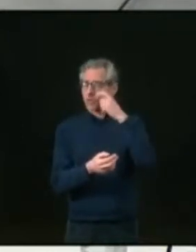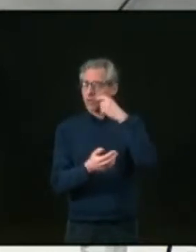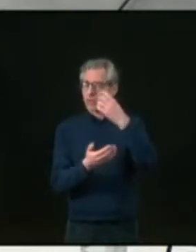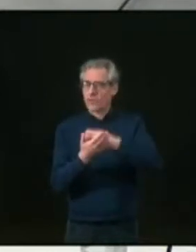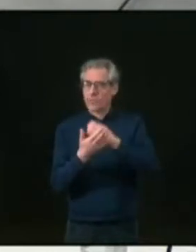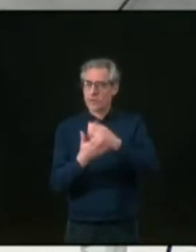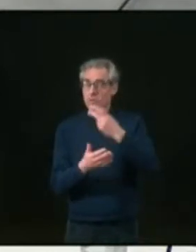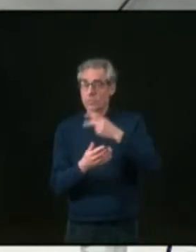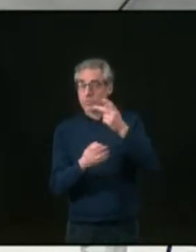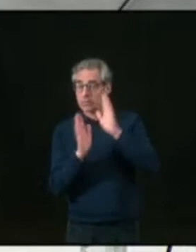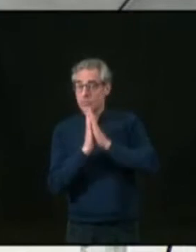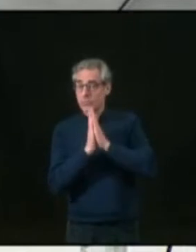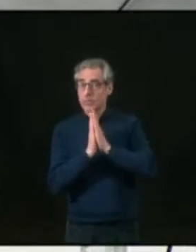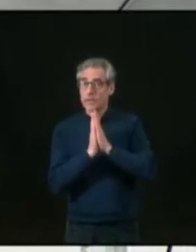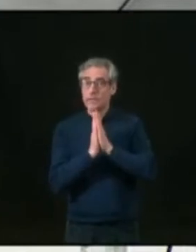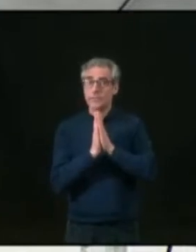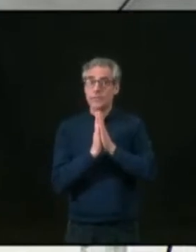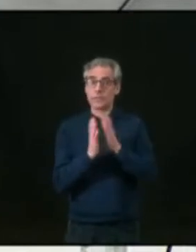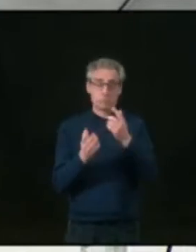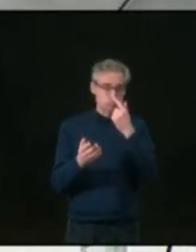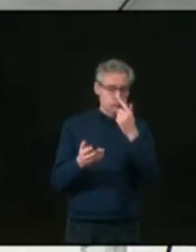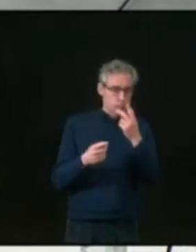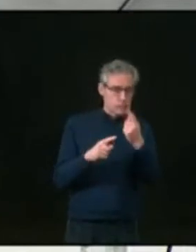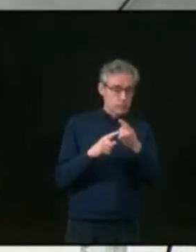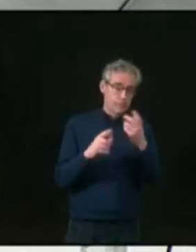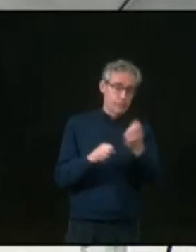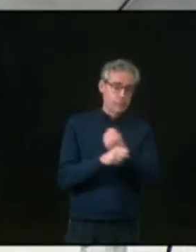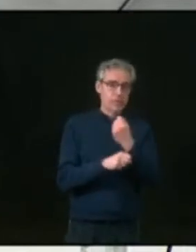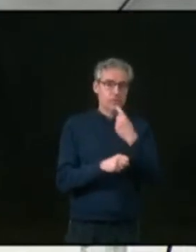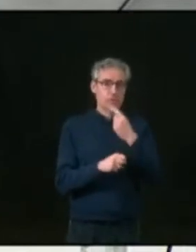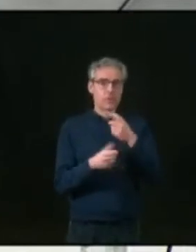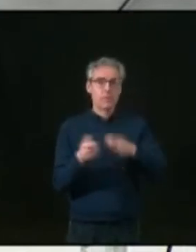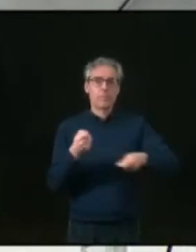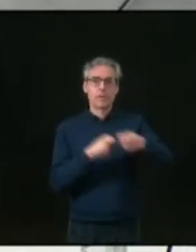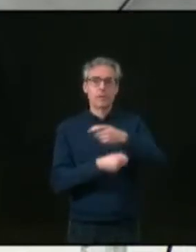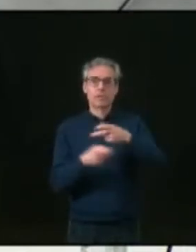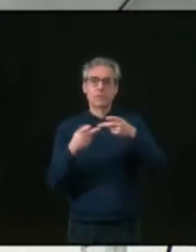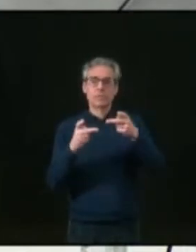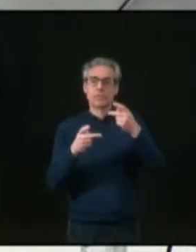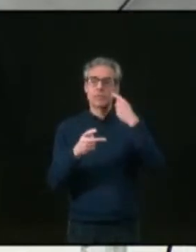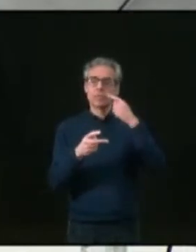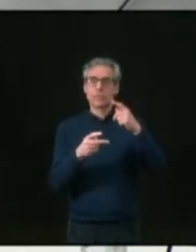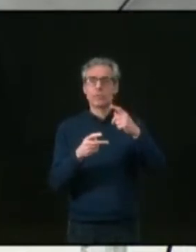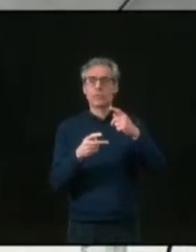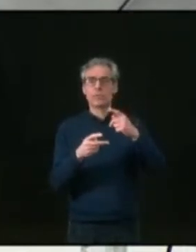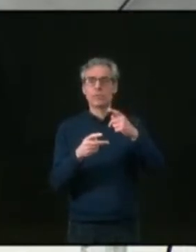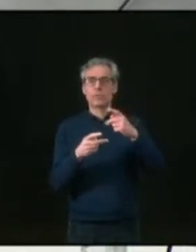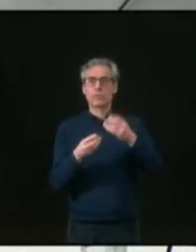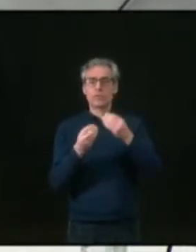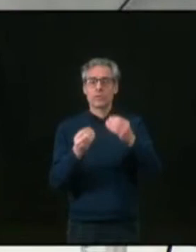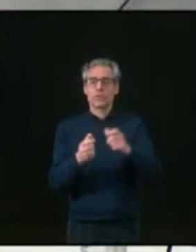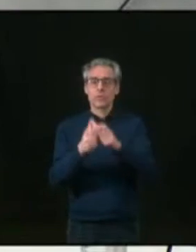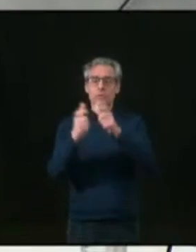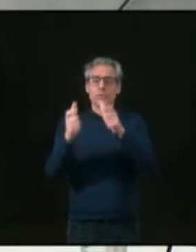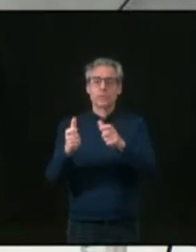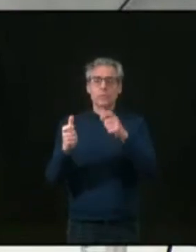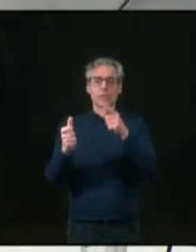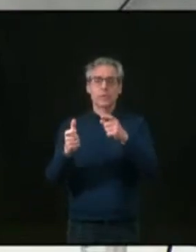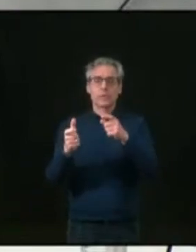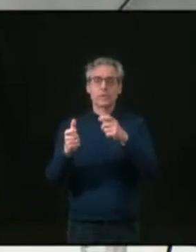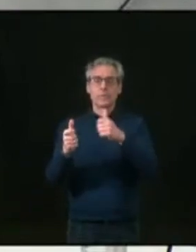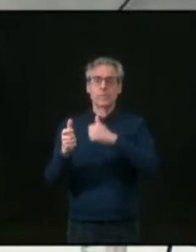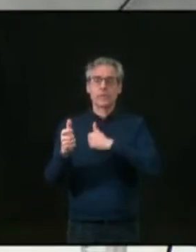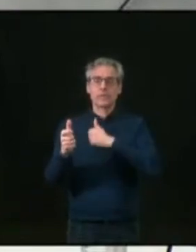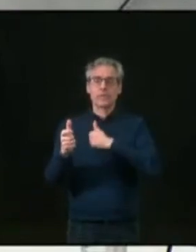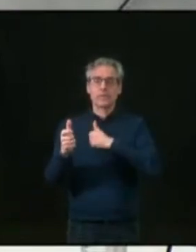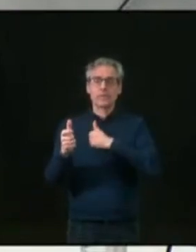plus d'informations et simplement dire qu'on trouve dommage de faire un marché public pour donner à une entreprise certainement